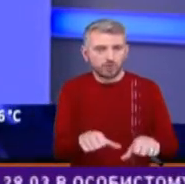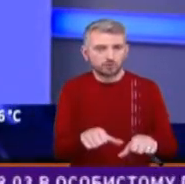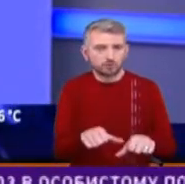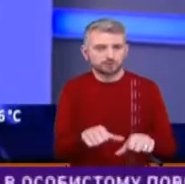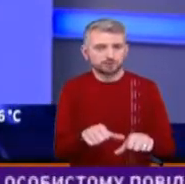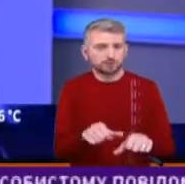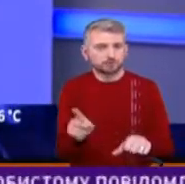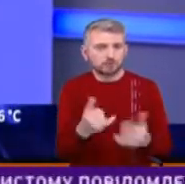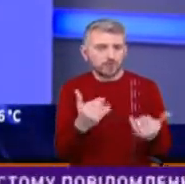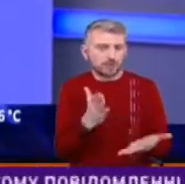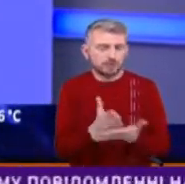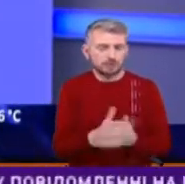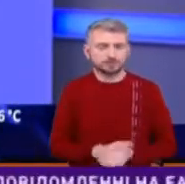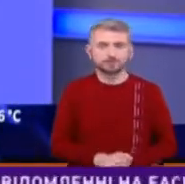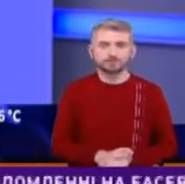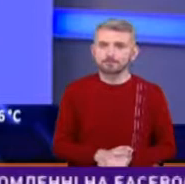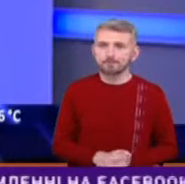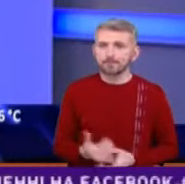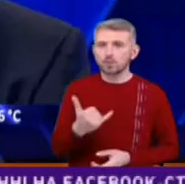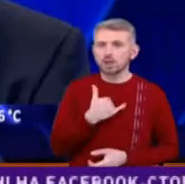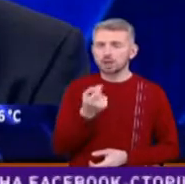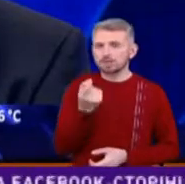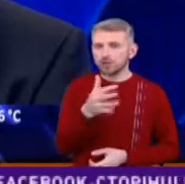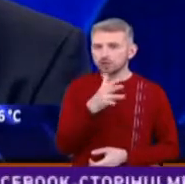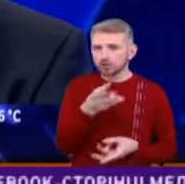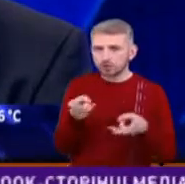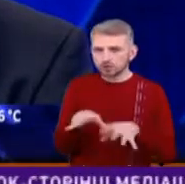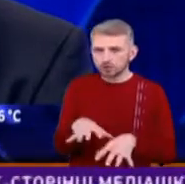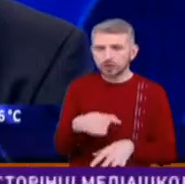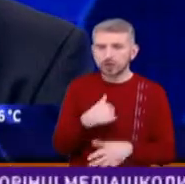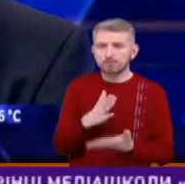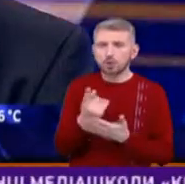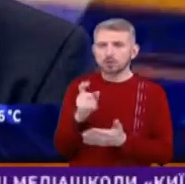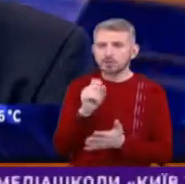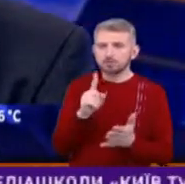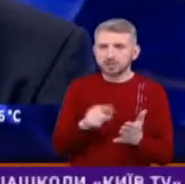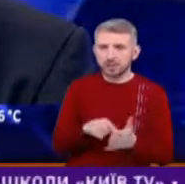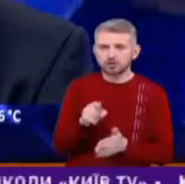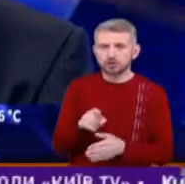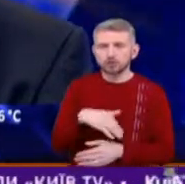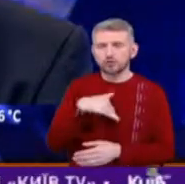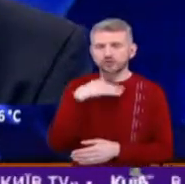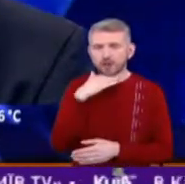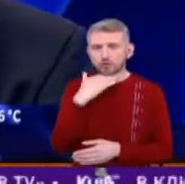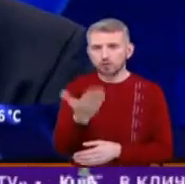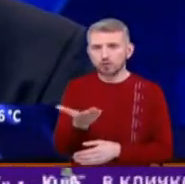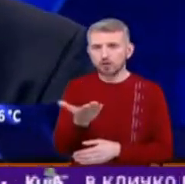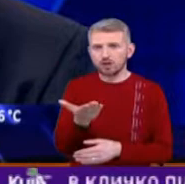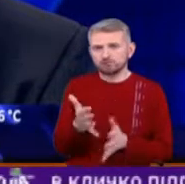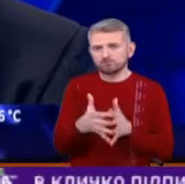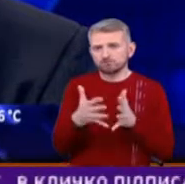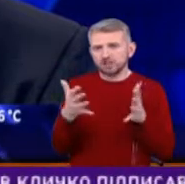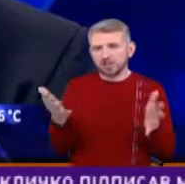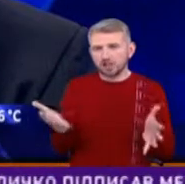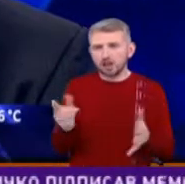ставлень з Росією, який зараз існує при владі. А у нас не так багато часу, але я маю одне запитання. Воно достатньо таке, ну, не маленьке, але, в